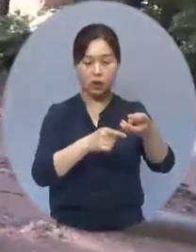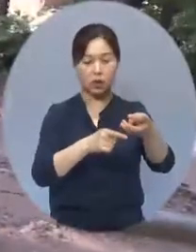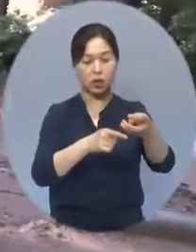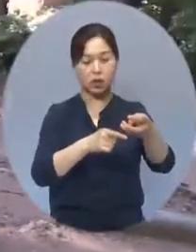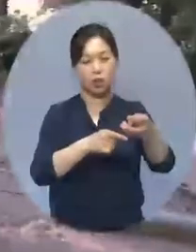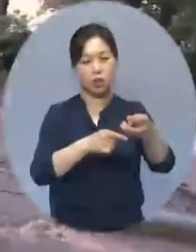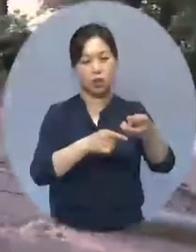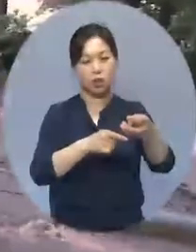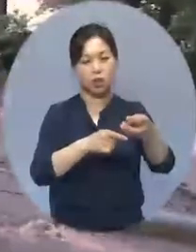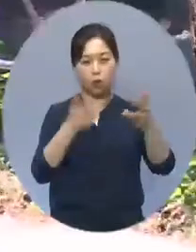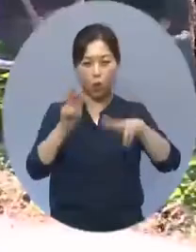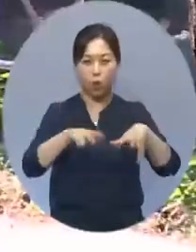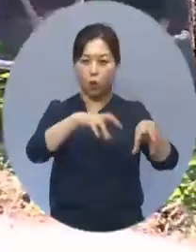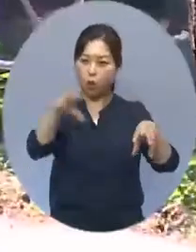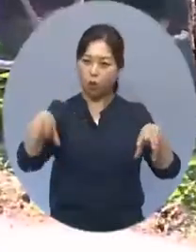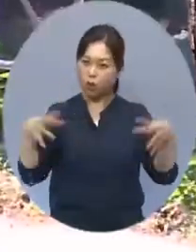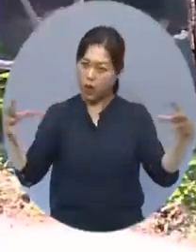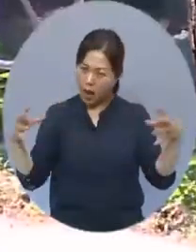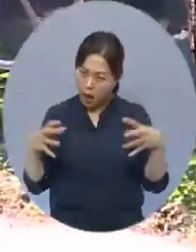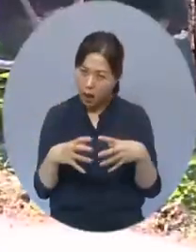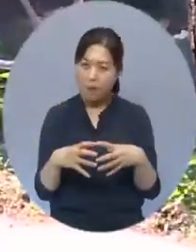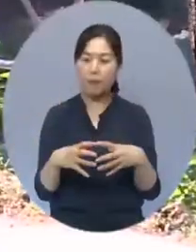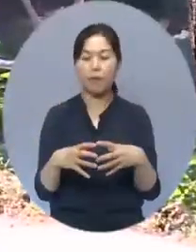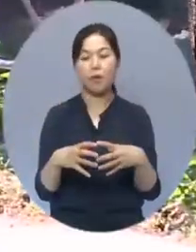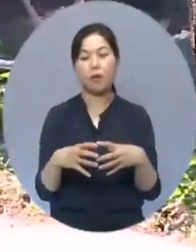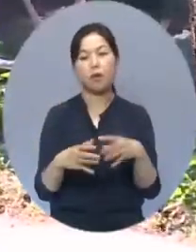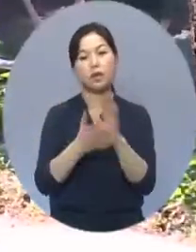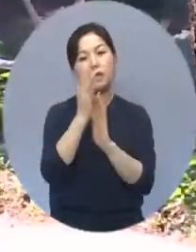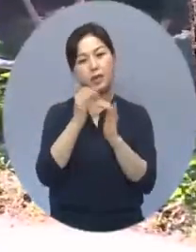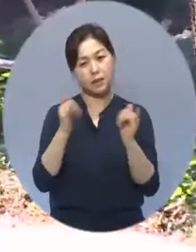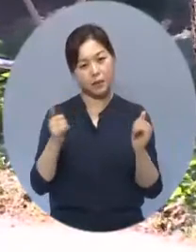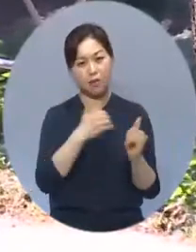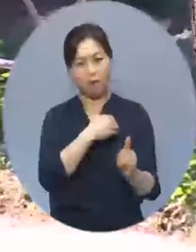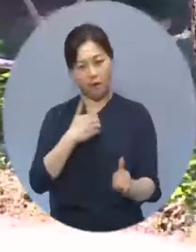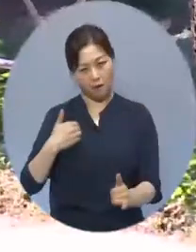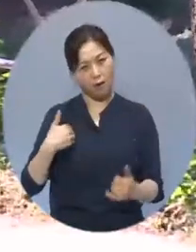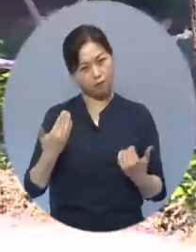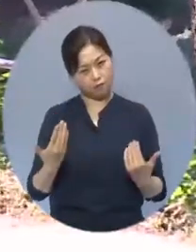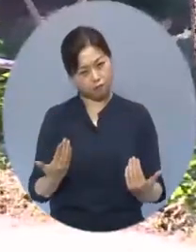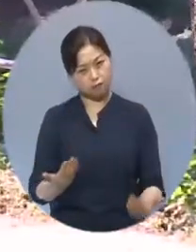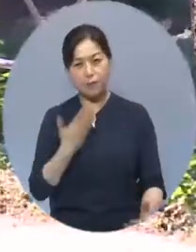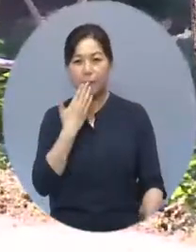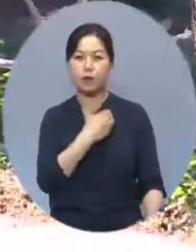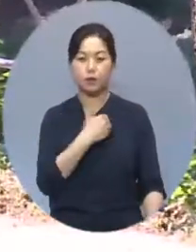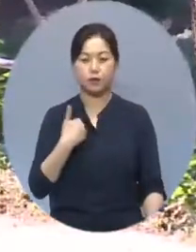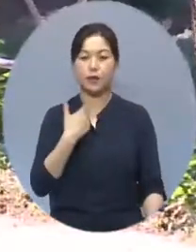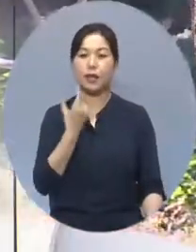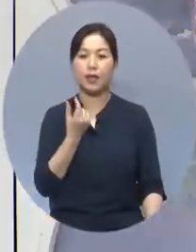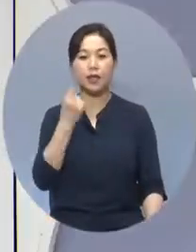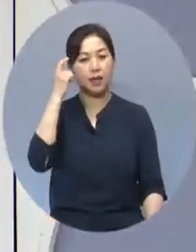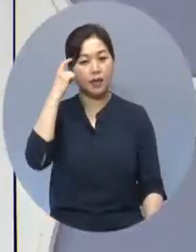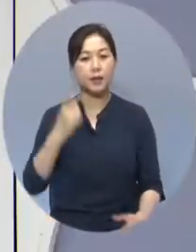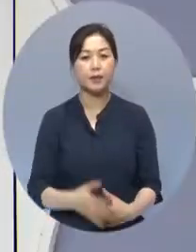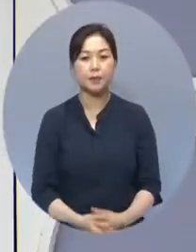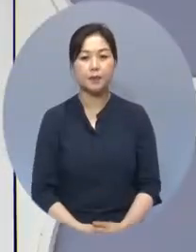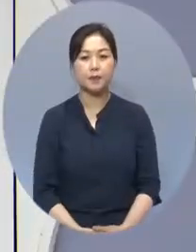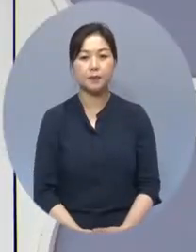시민들의 여가와 휴식 공간을 충분히 제공해 드릴 수 있지 않겠나 하는 생각이